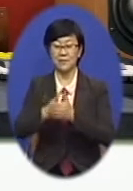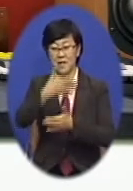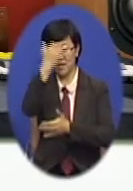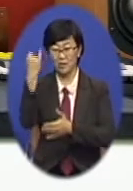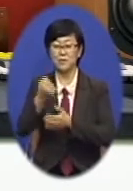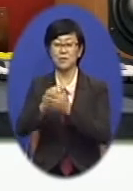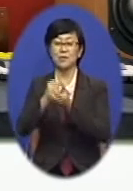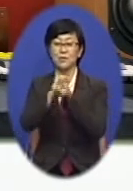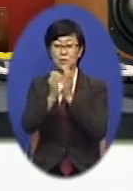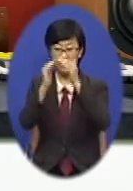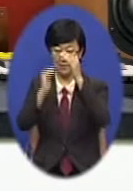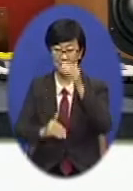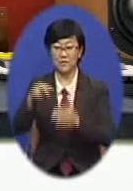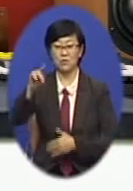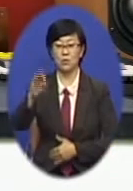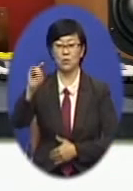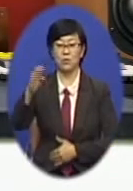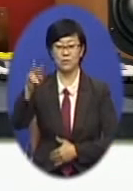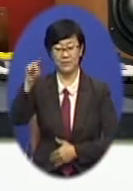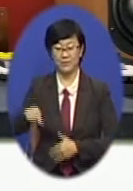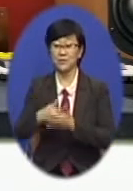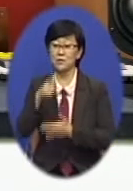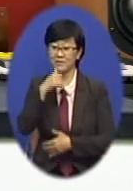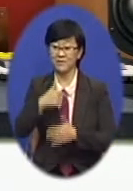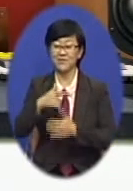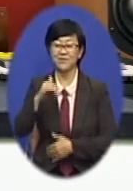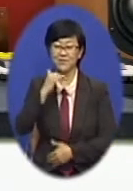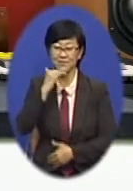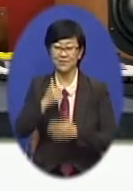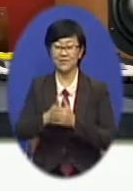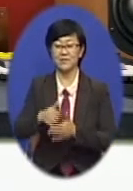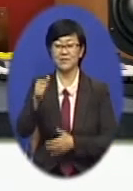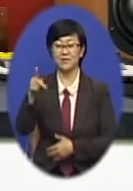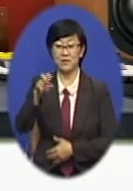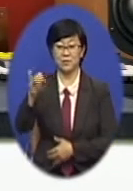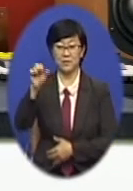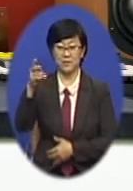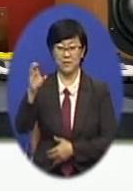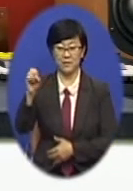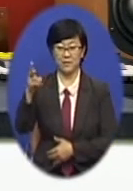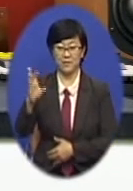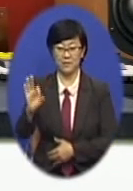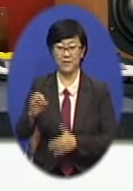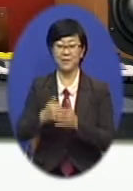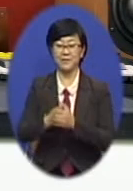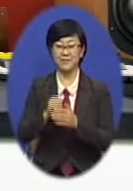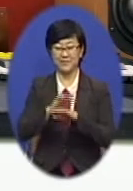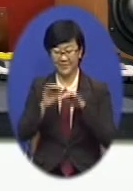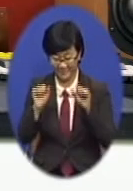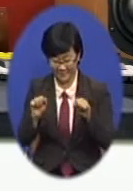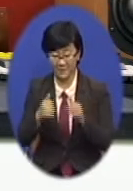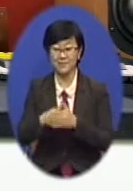할미꽃 사연의 송봉수입니다. 안녕하세요. 월요일이 기대되어지는 MC, 월요일의 MC 까치 허미영입니다.